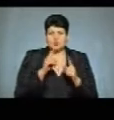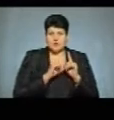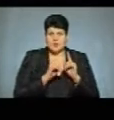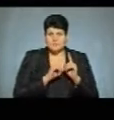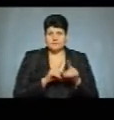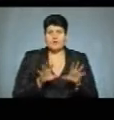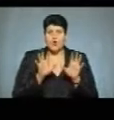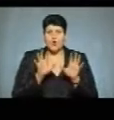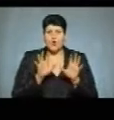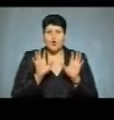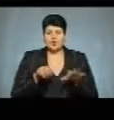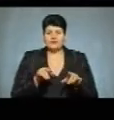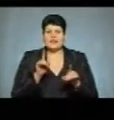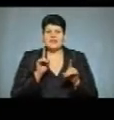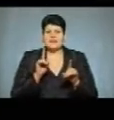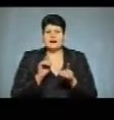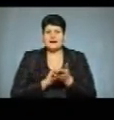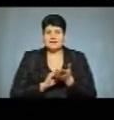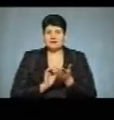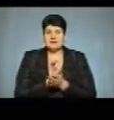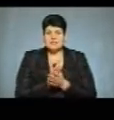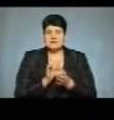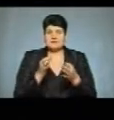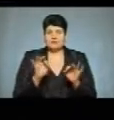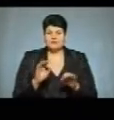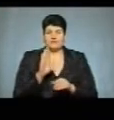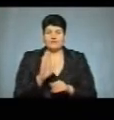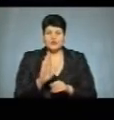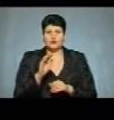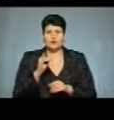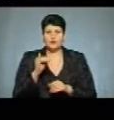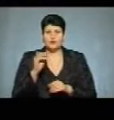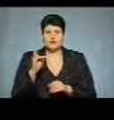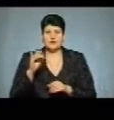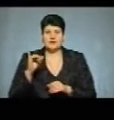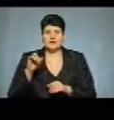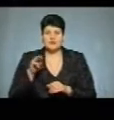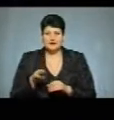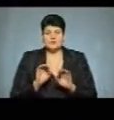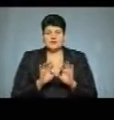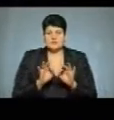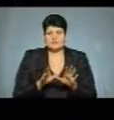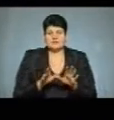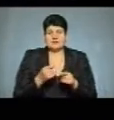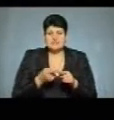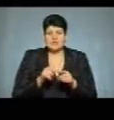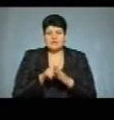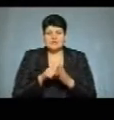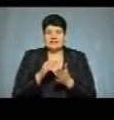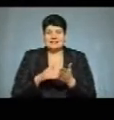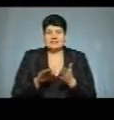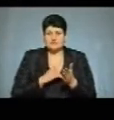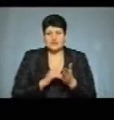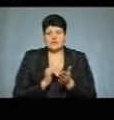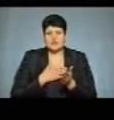Головний редактор газети «Свобода» Віктор Уніят коментує позов обласної ради. Це означає реєстрацію і скасування і нашу діяльність газети